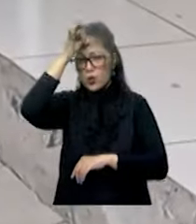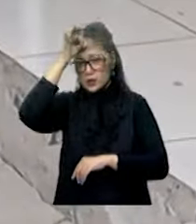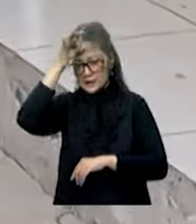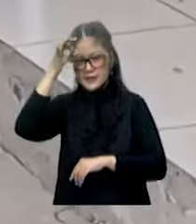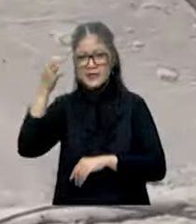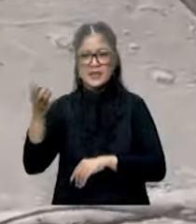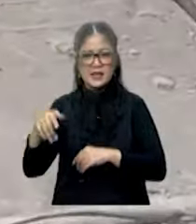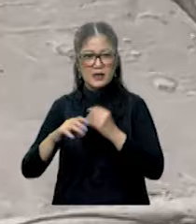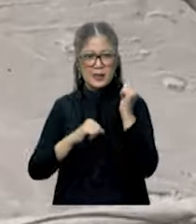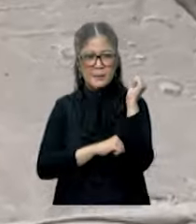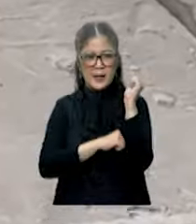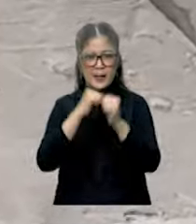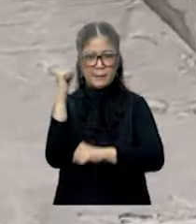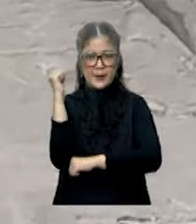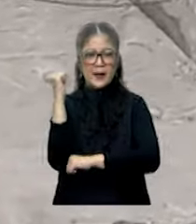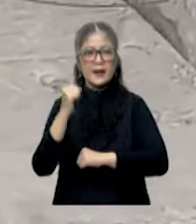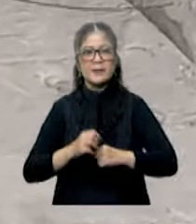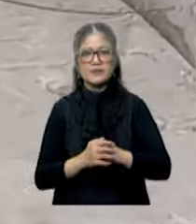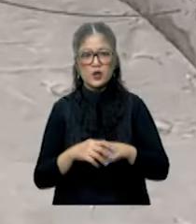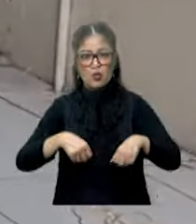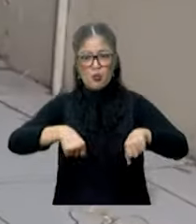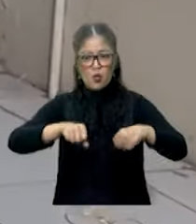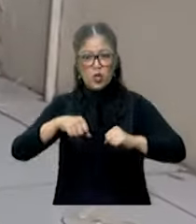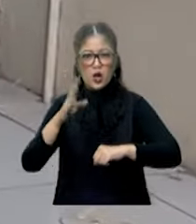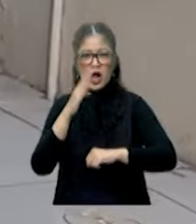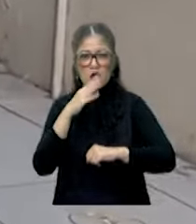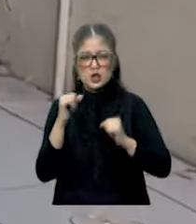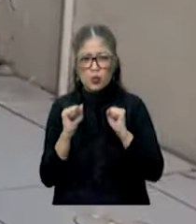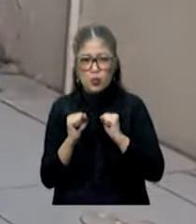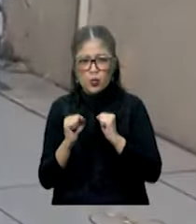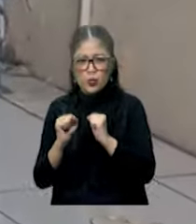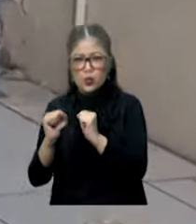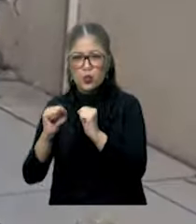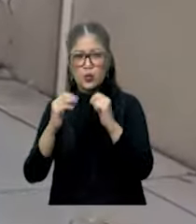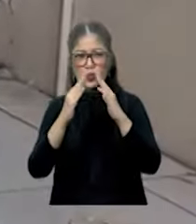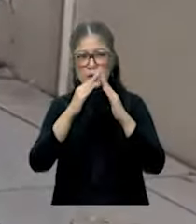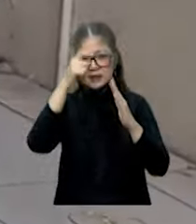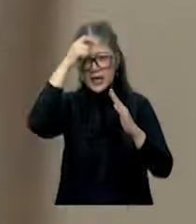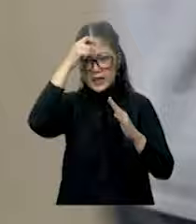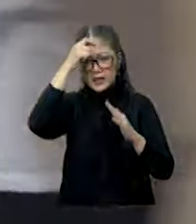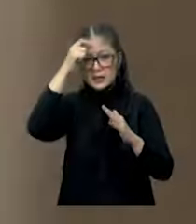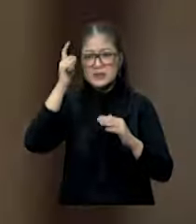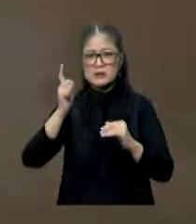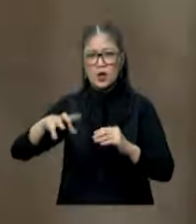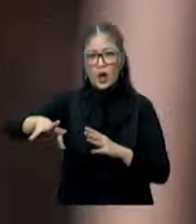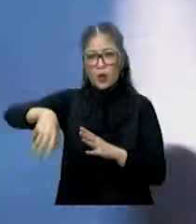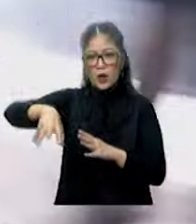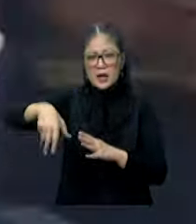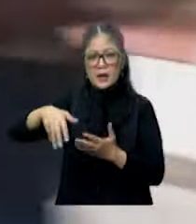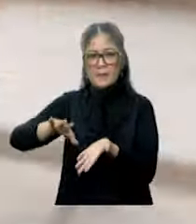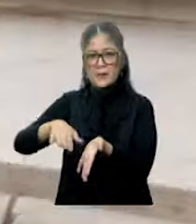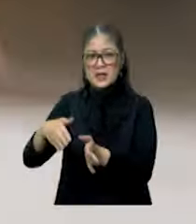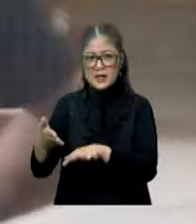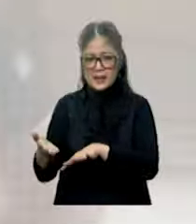Palembang. Pengendara motor berdalih terburu-buru pergi ke rumah sakit untuk melihat anggota keluarganya yang meninggal.